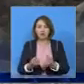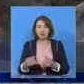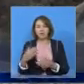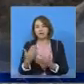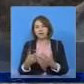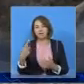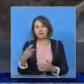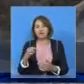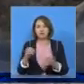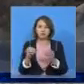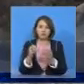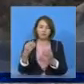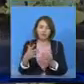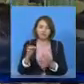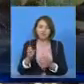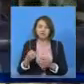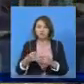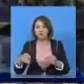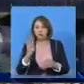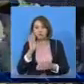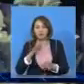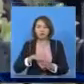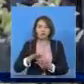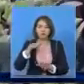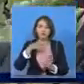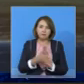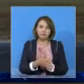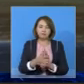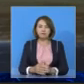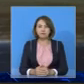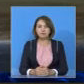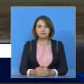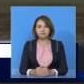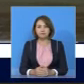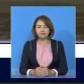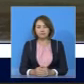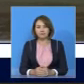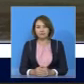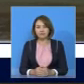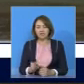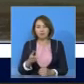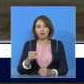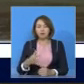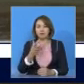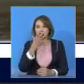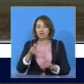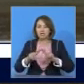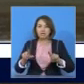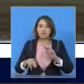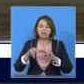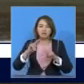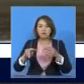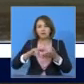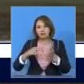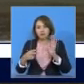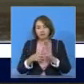1 гектарға 10-15 текше метр су жұмсалады. Мы захватываем все периоды. Маусымдық жылыжай салу жоспарлап отырмыз.